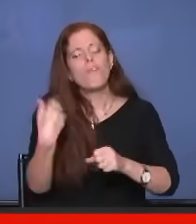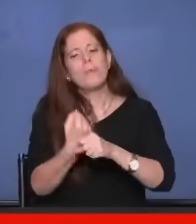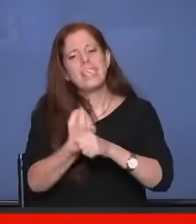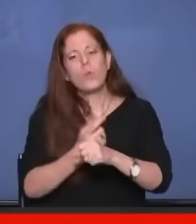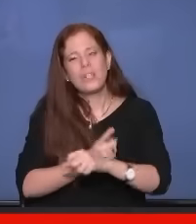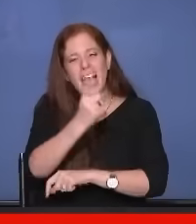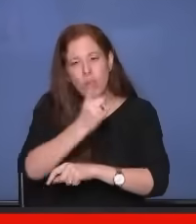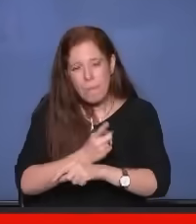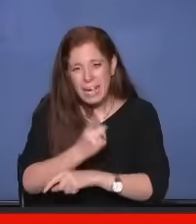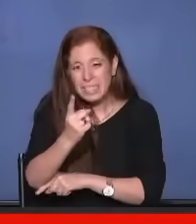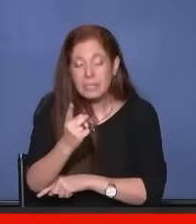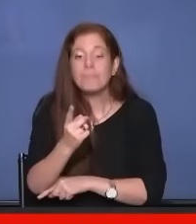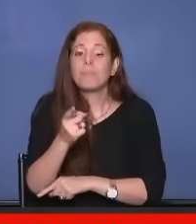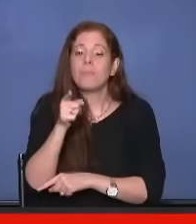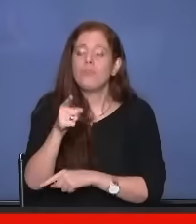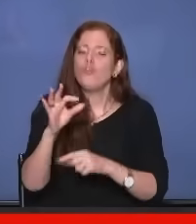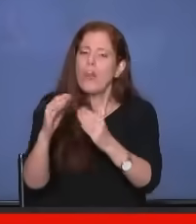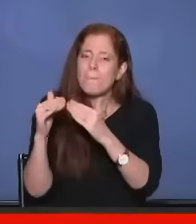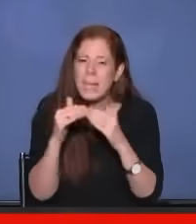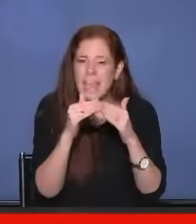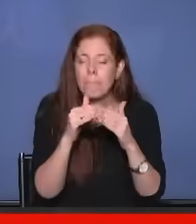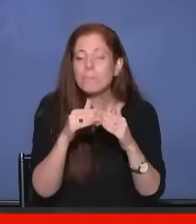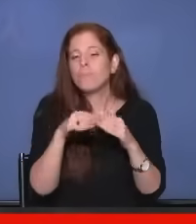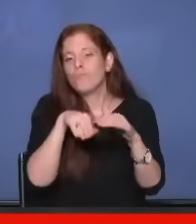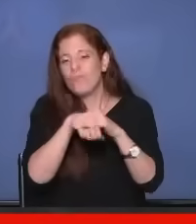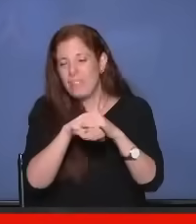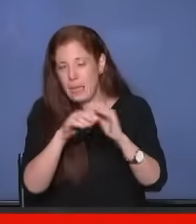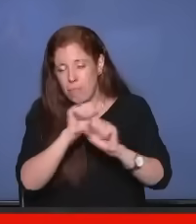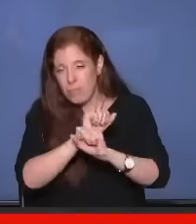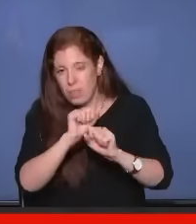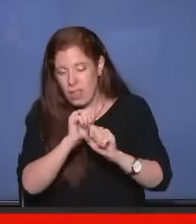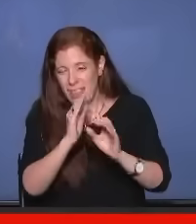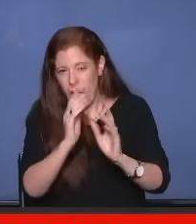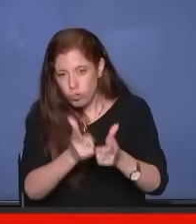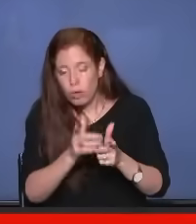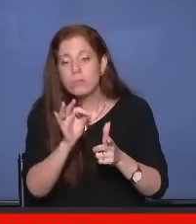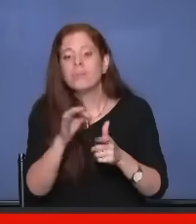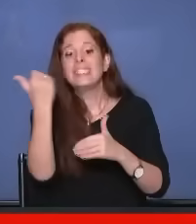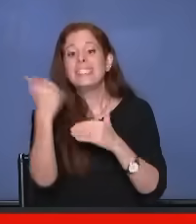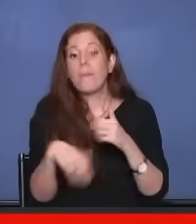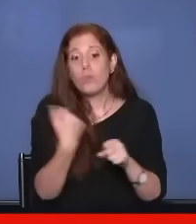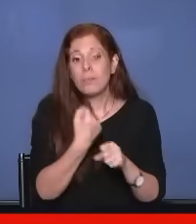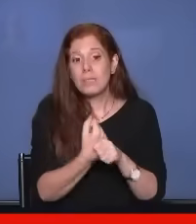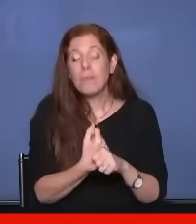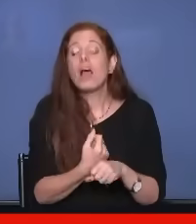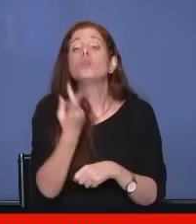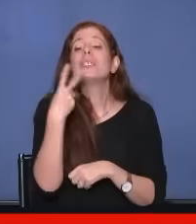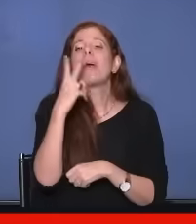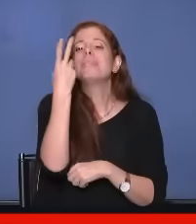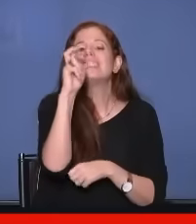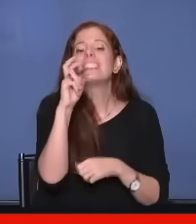תשתיות אויב של בתים ממולכדים של מחסני המלך סיימנו את המשימה השמדנו מעל 20